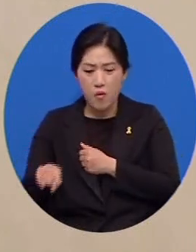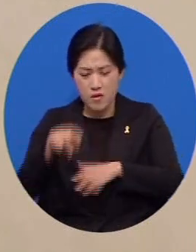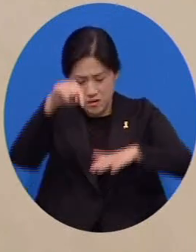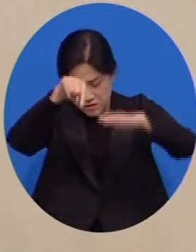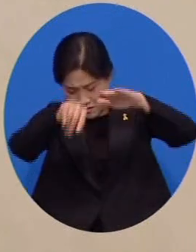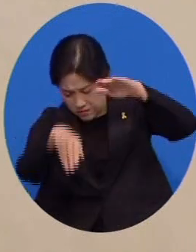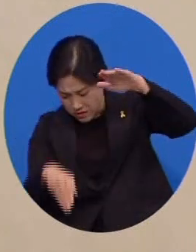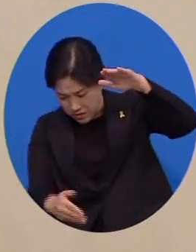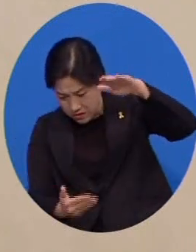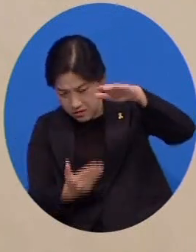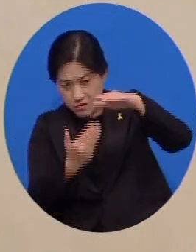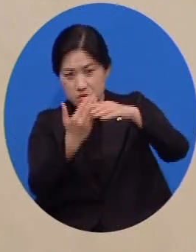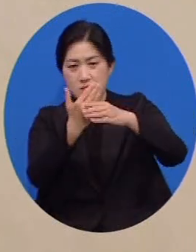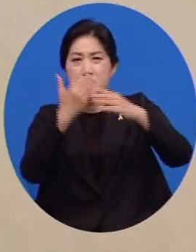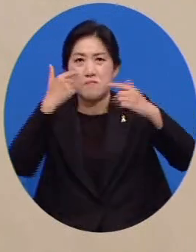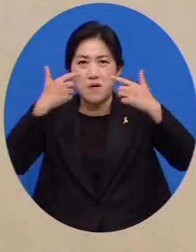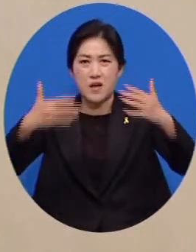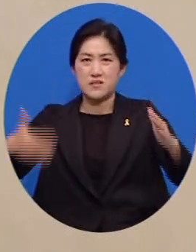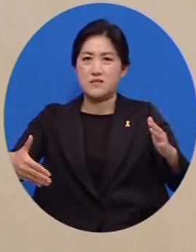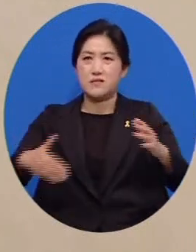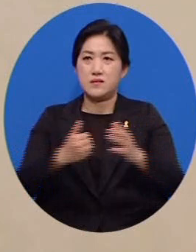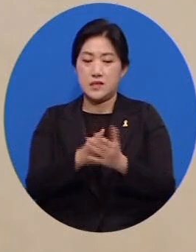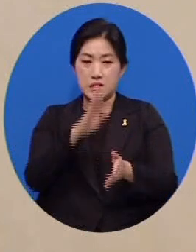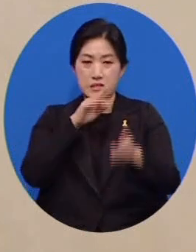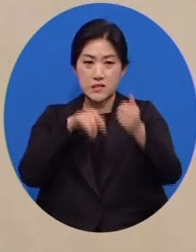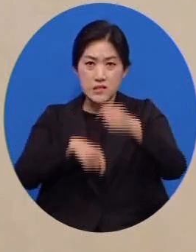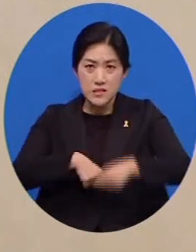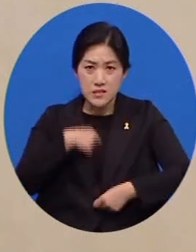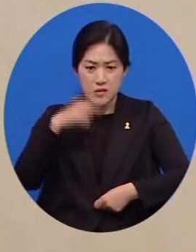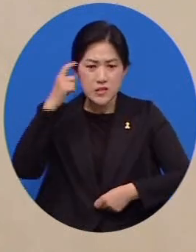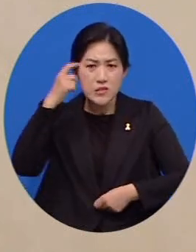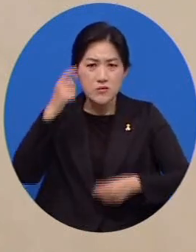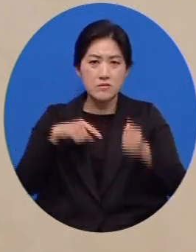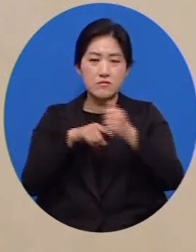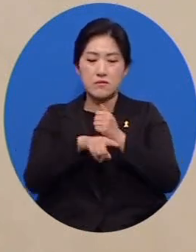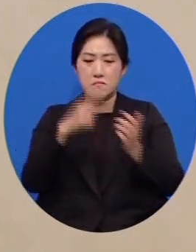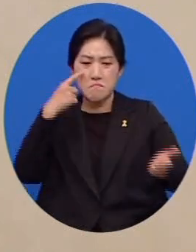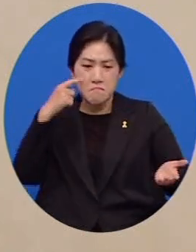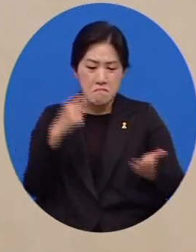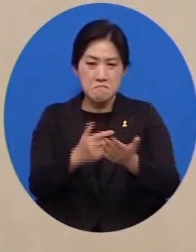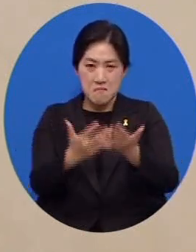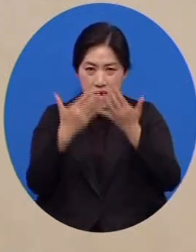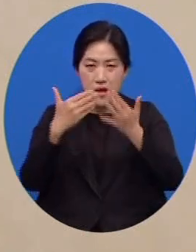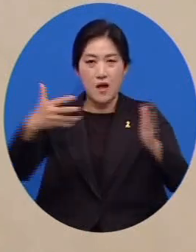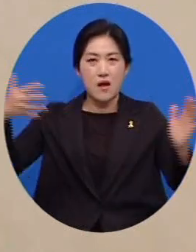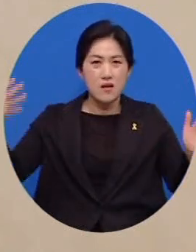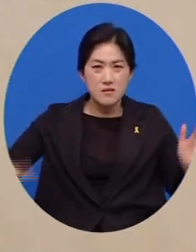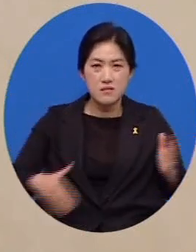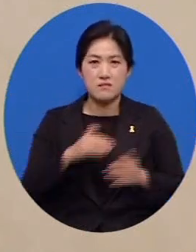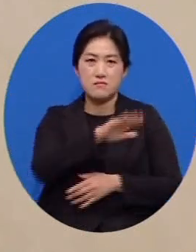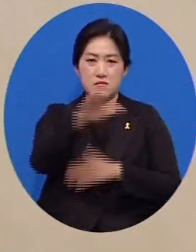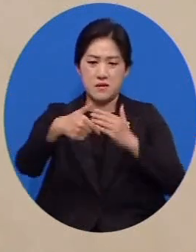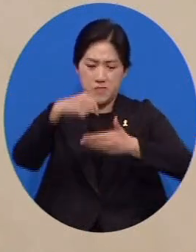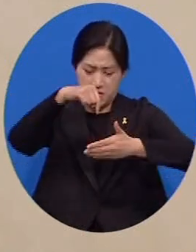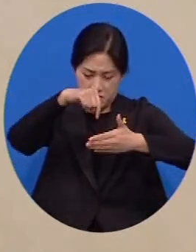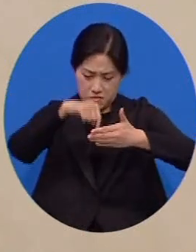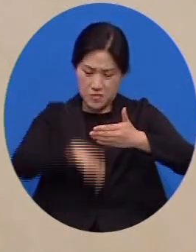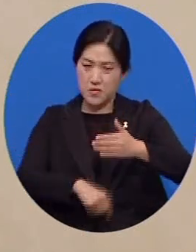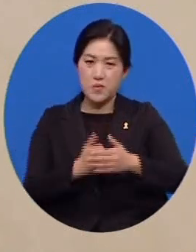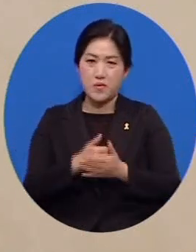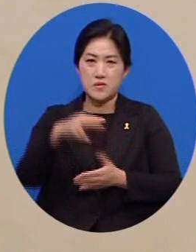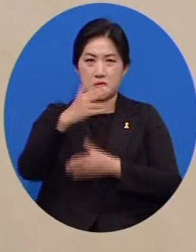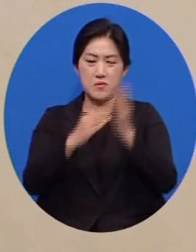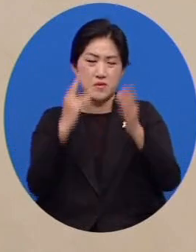못했습니다. 진실이 밝혀지지 않는 한 우리의 가슴 속에서 세월호 참사는 끝나지